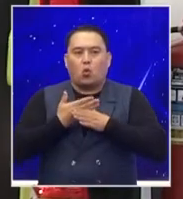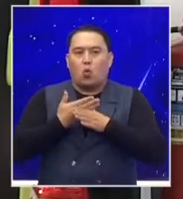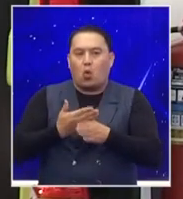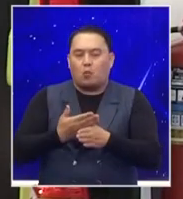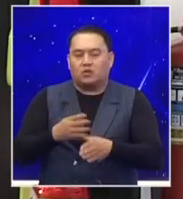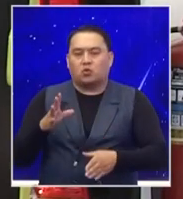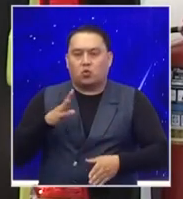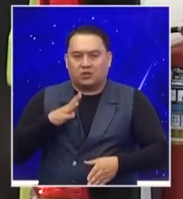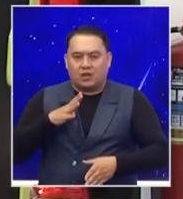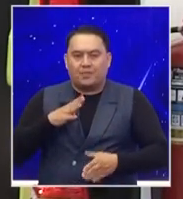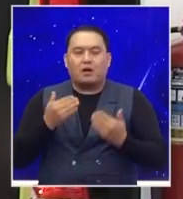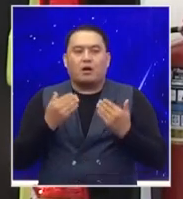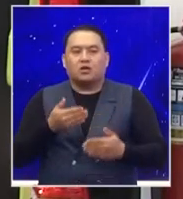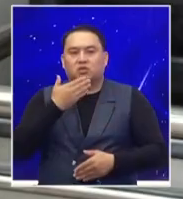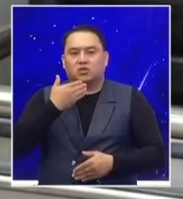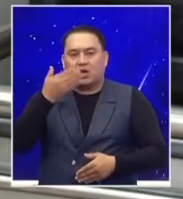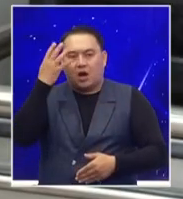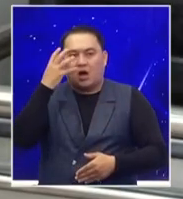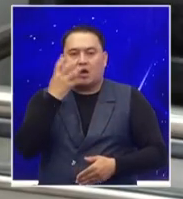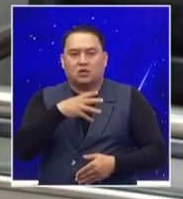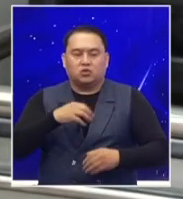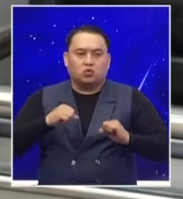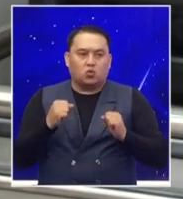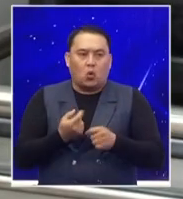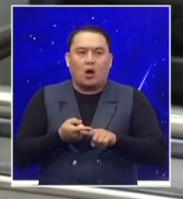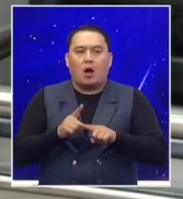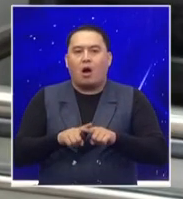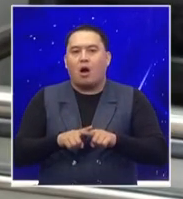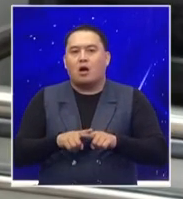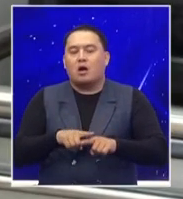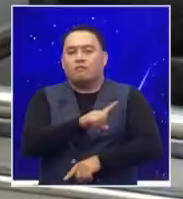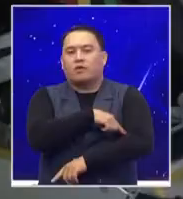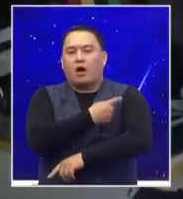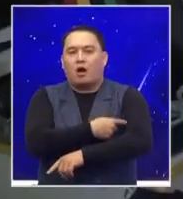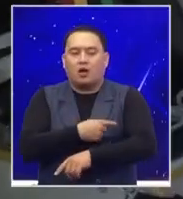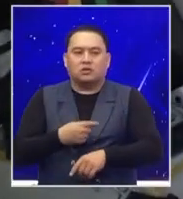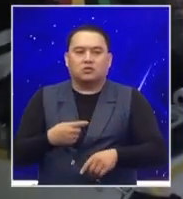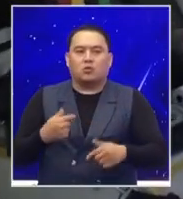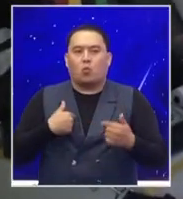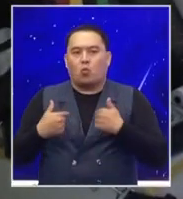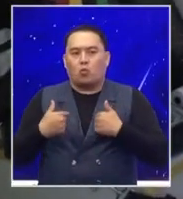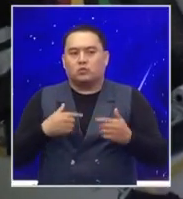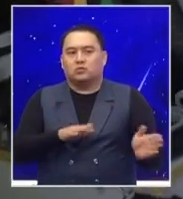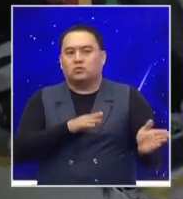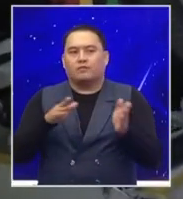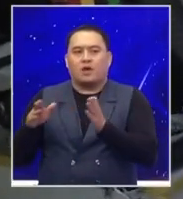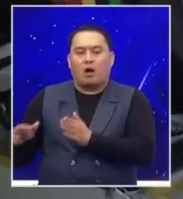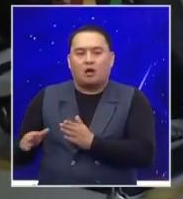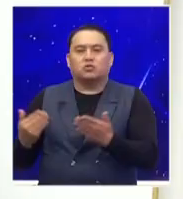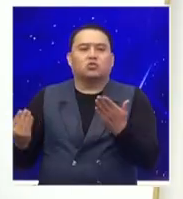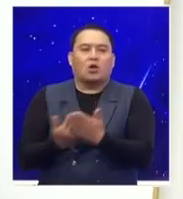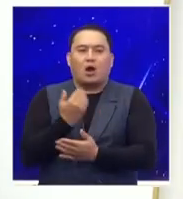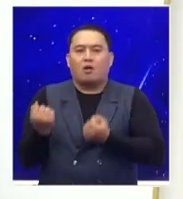көрсетіліп келген еді. Жазда ыстық, қыста суық. Ақ халаттылардың бұл машақаты енді артта қалды. Жаңа